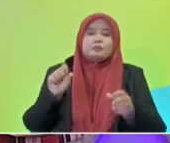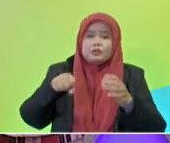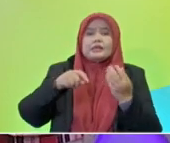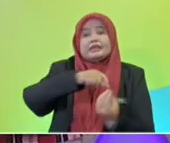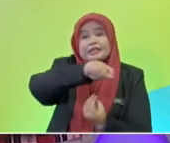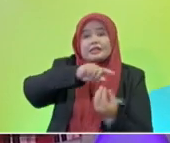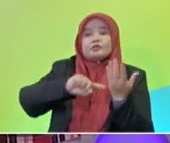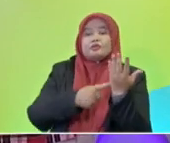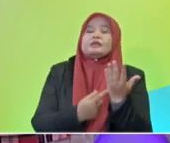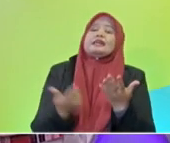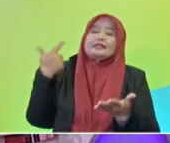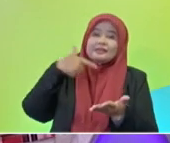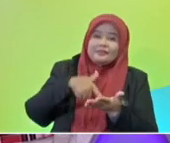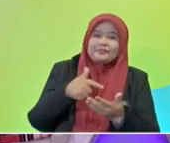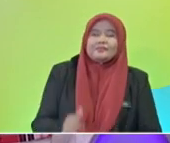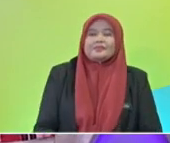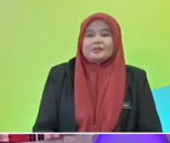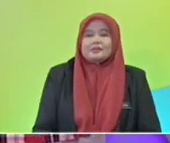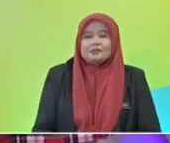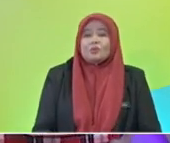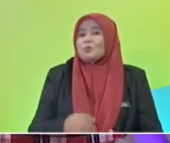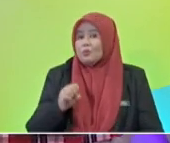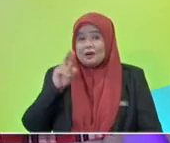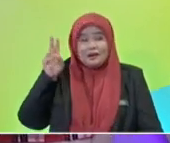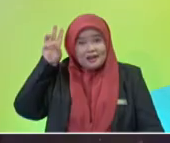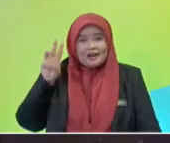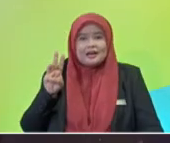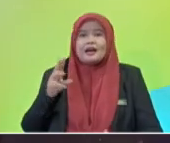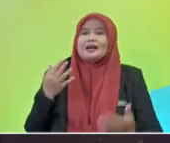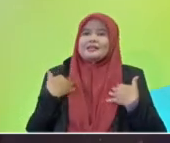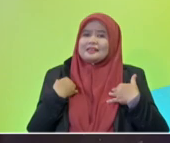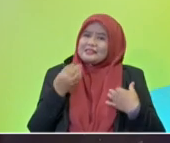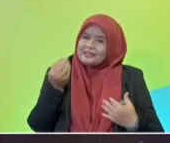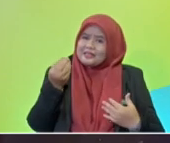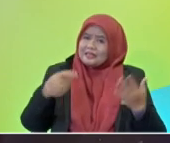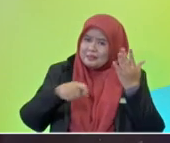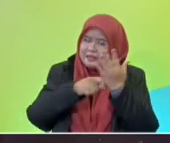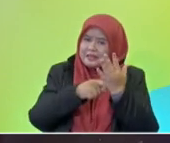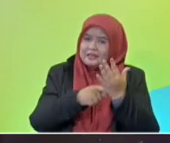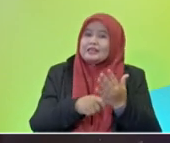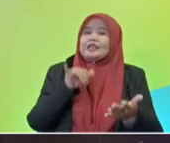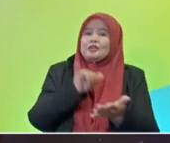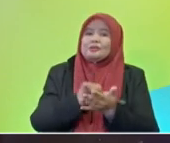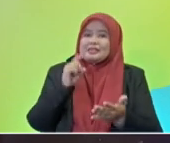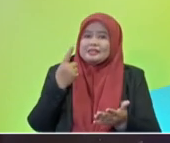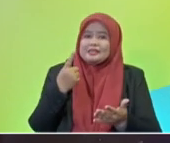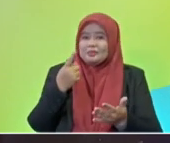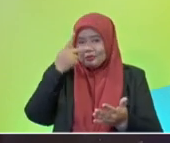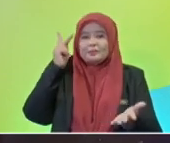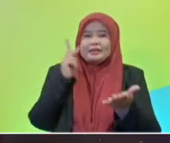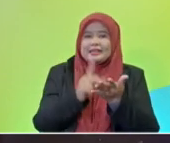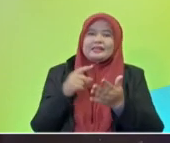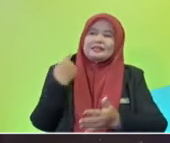sekali lagi wah Baiklah Cikgu ada lagi sedikit penembahan dia Cikgu ah itu saja untuk pengenalan